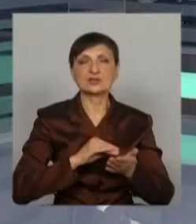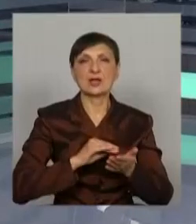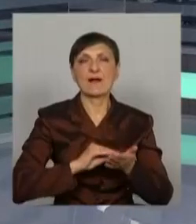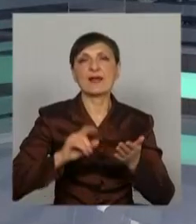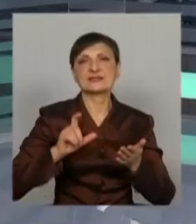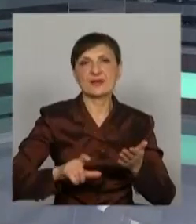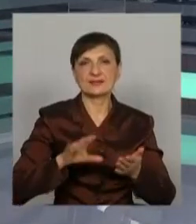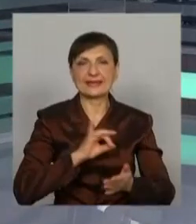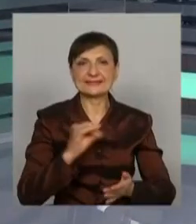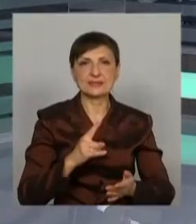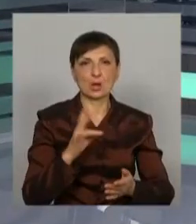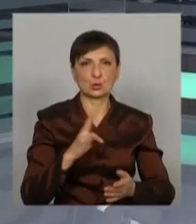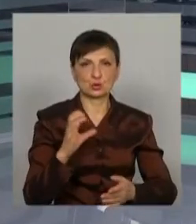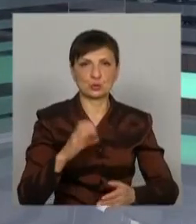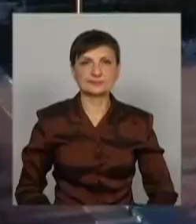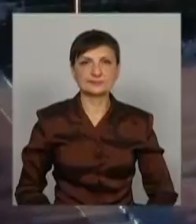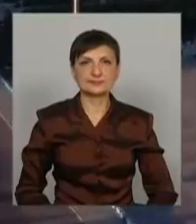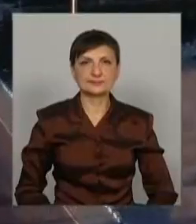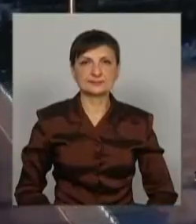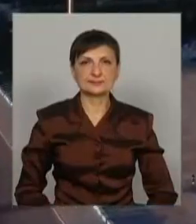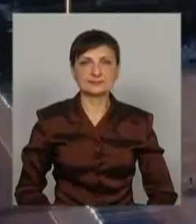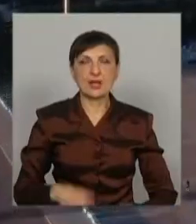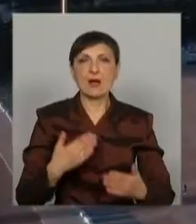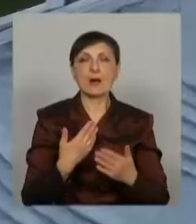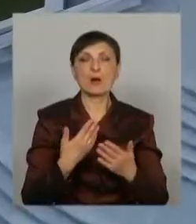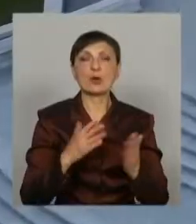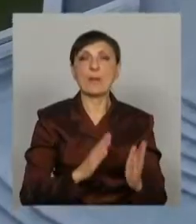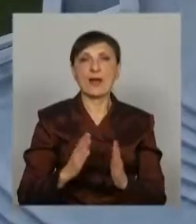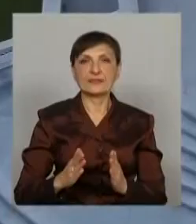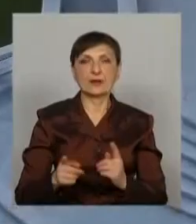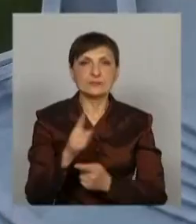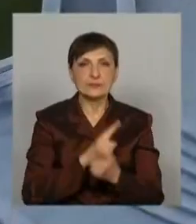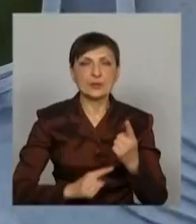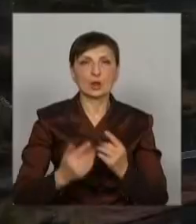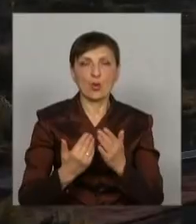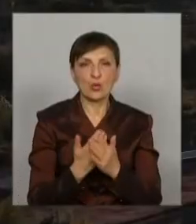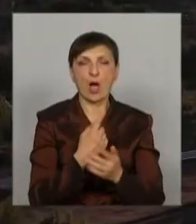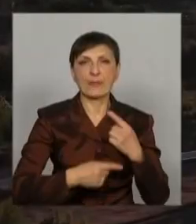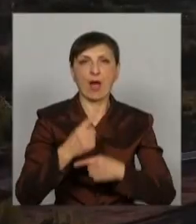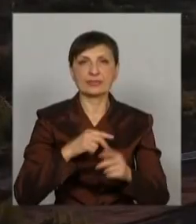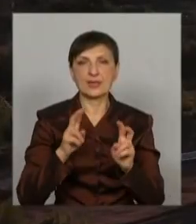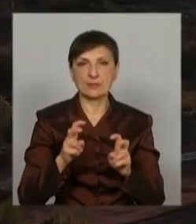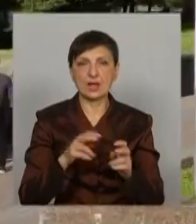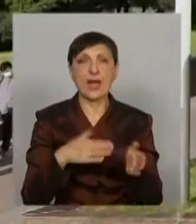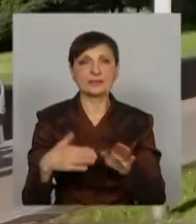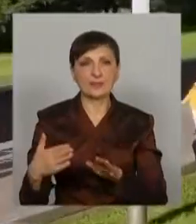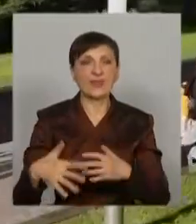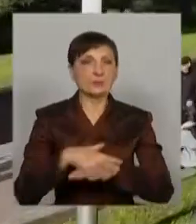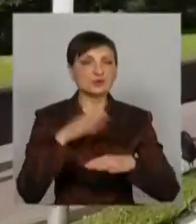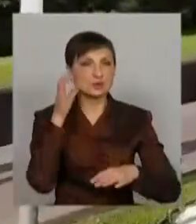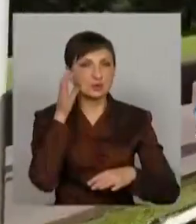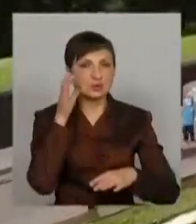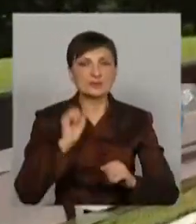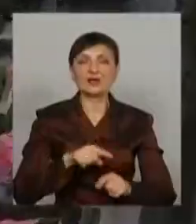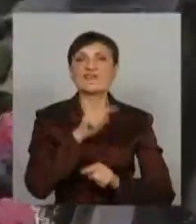корреспондента мира а лежат порядок переименования столице состоит из нескольких этапов общественные слушания вынесения